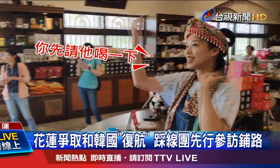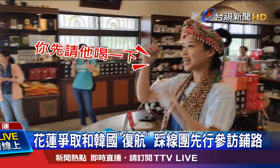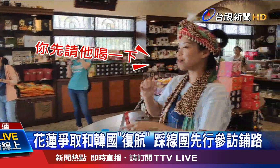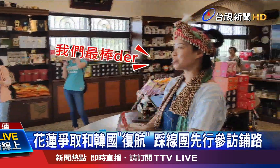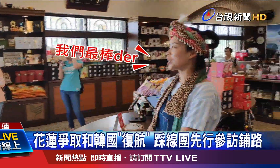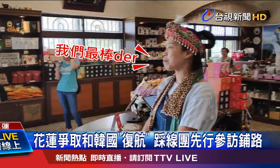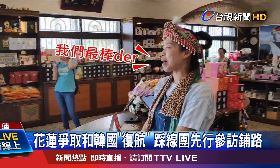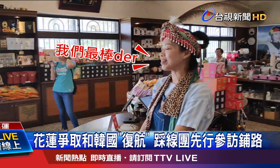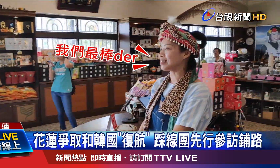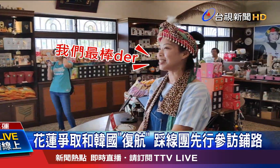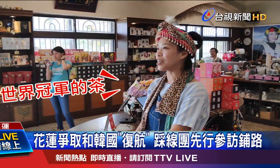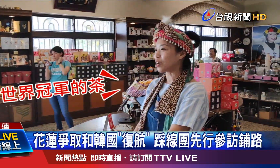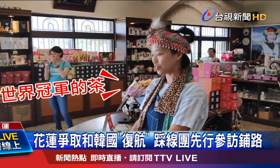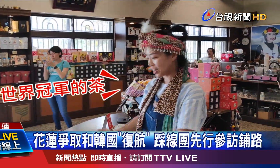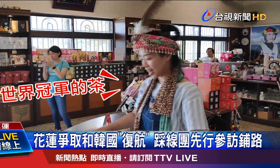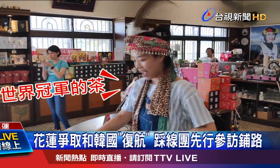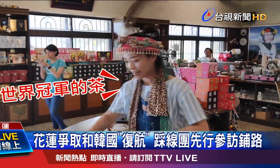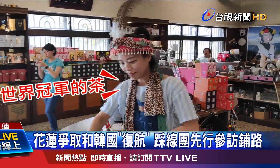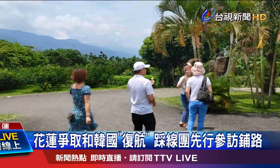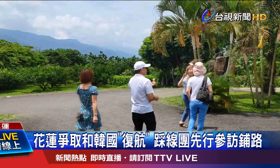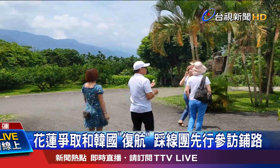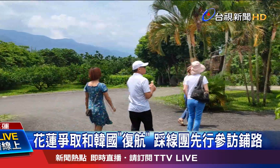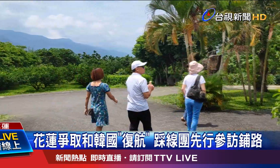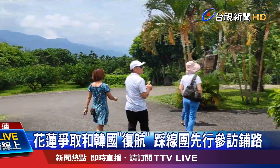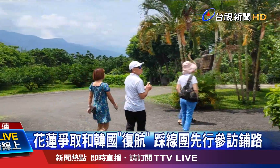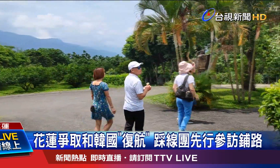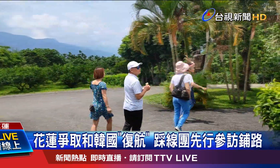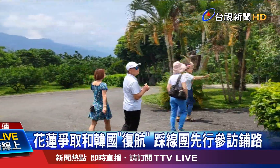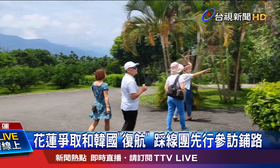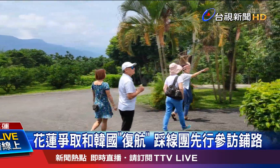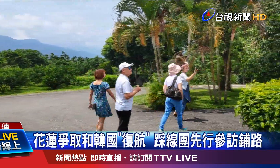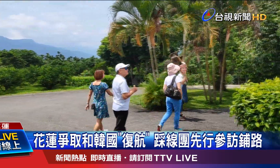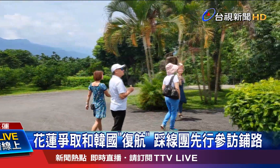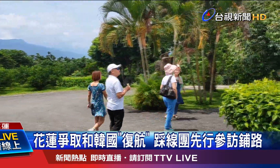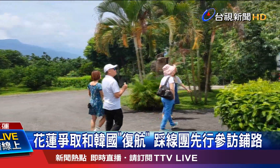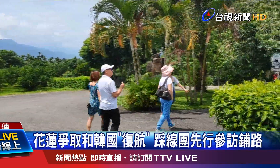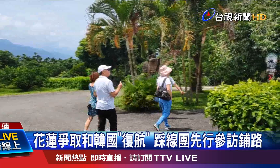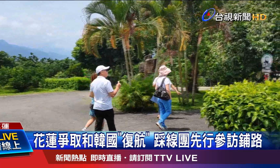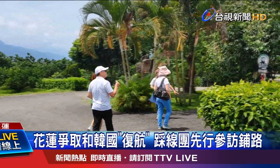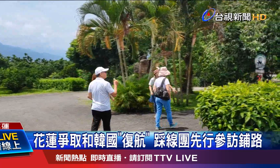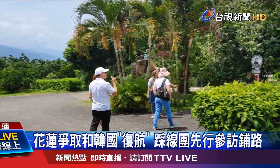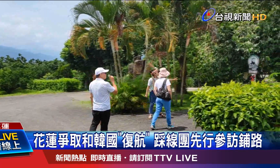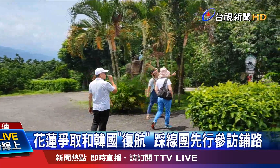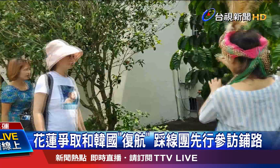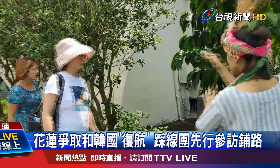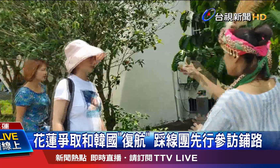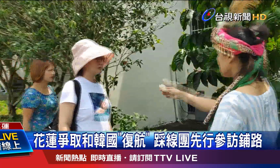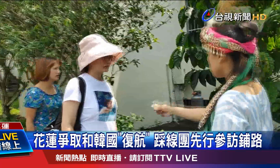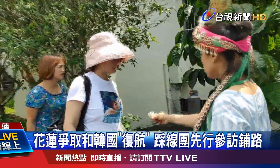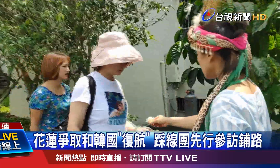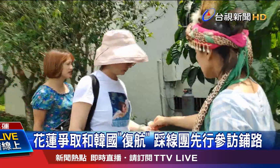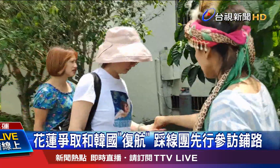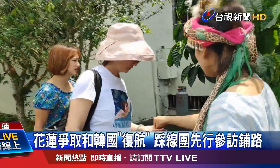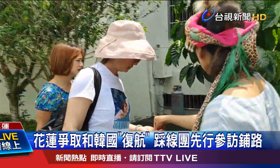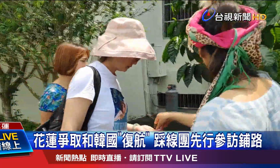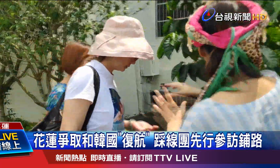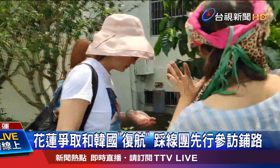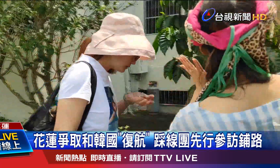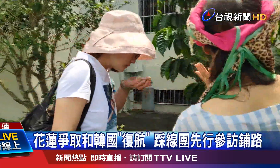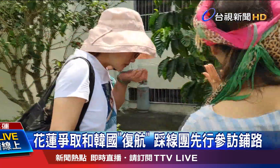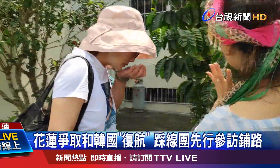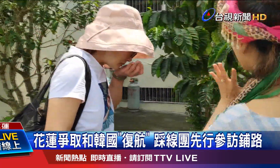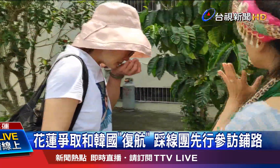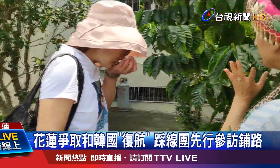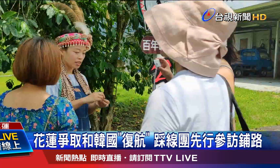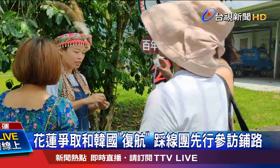先请他喝一下我们最棒的世界冠军的茶。 国内疫情趋缓，花莲县府11号迎来采线团，邀请韩国伊斯达航空台